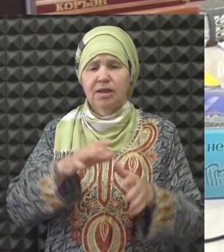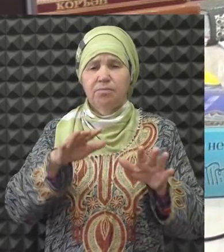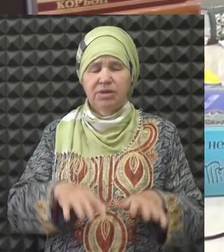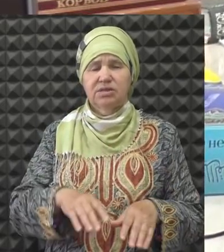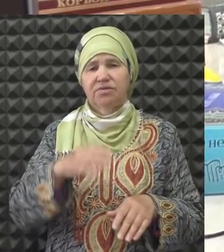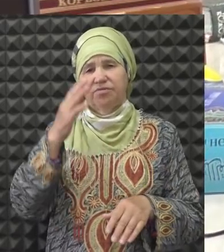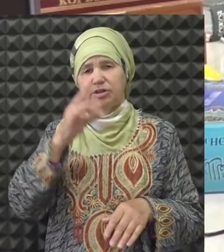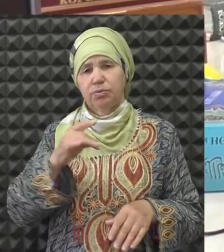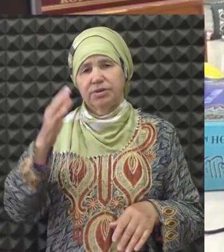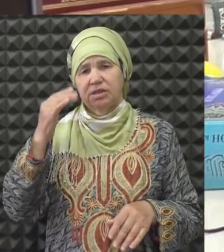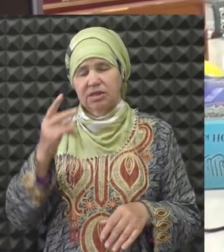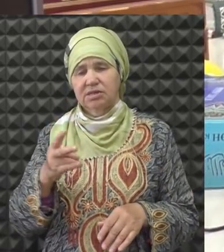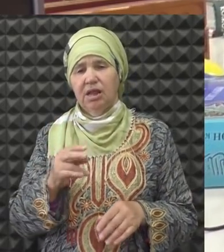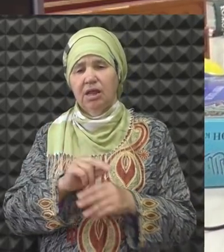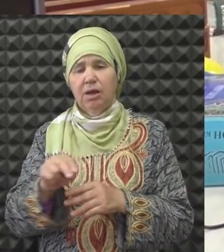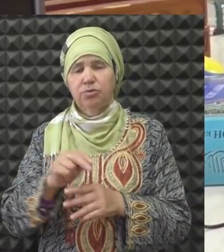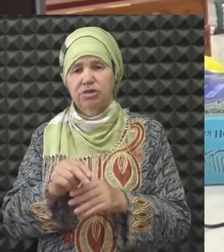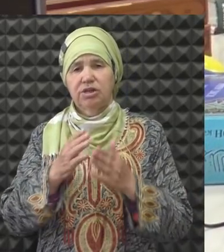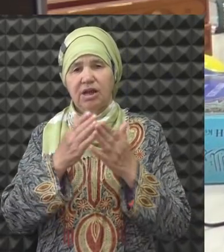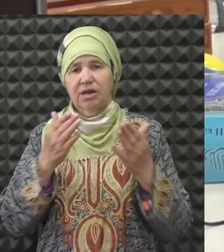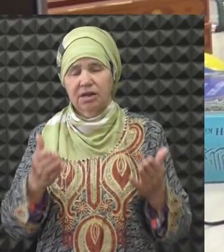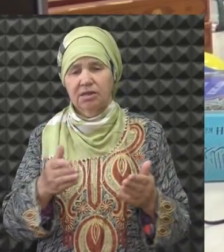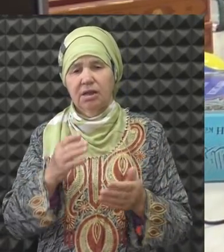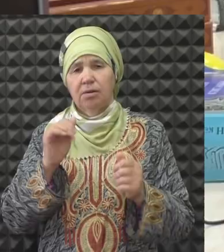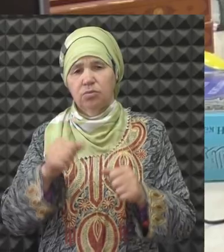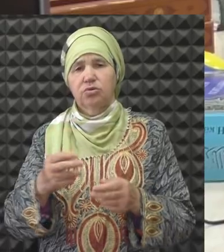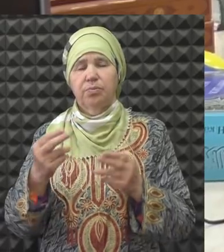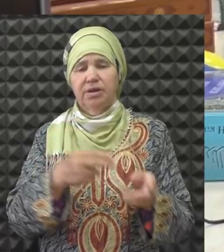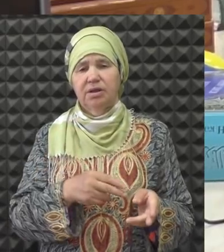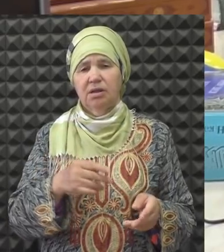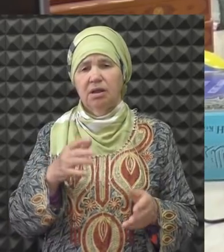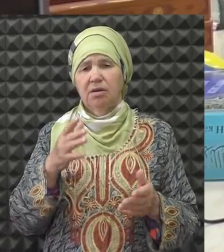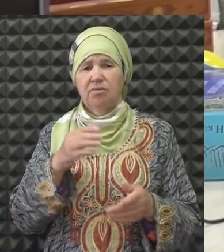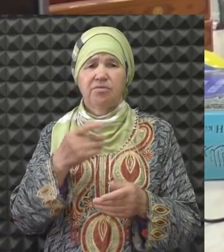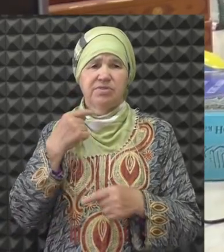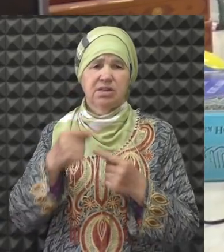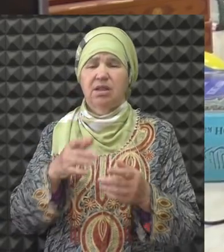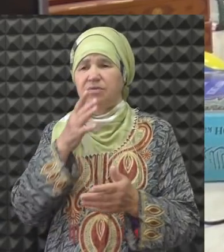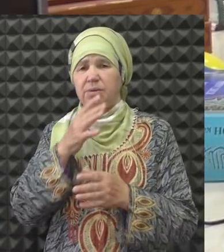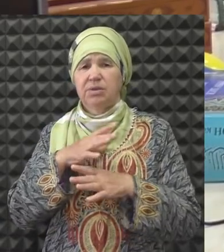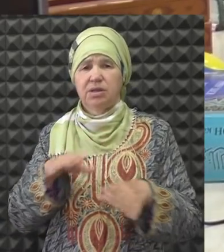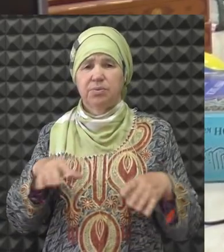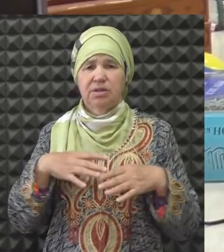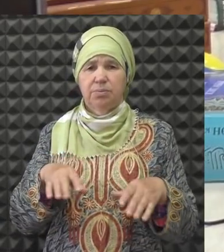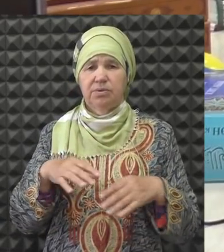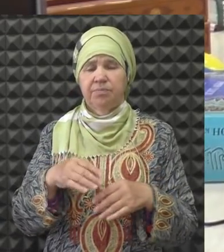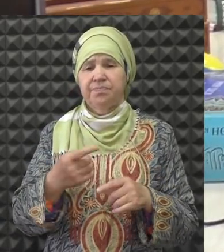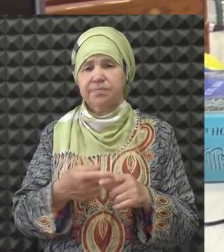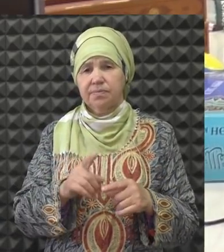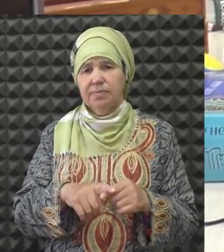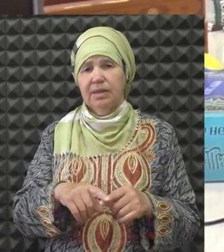есть такое-то место, обучение, изучение Корана, что поехать. Ну, как-то времени тоже не было